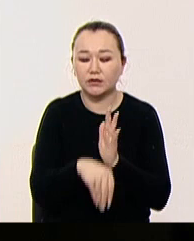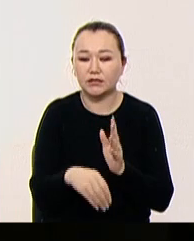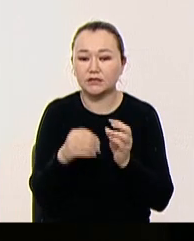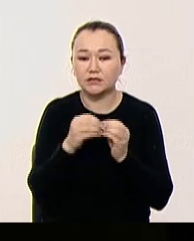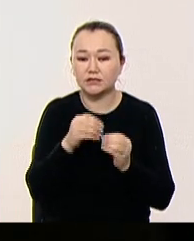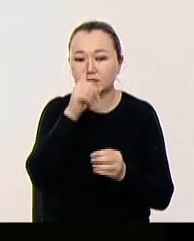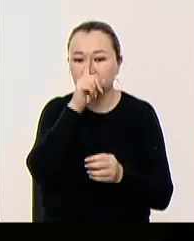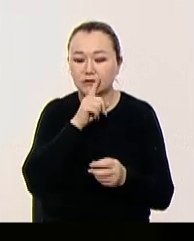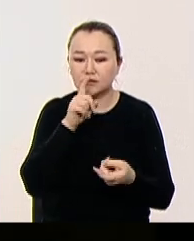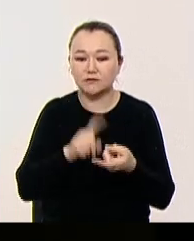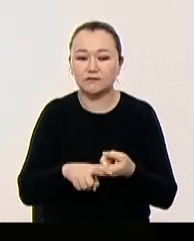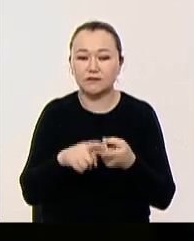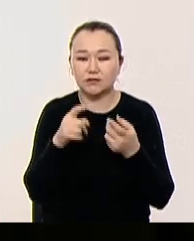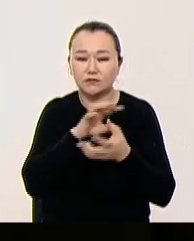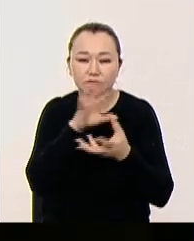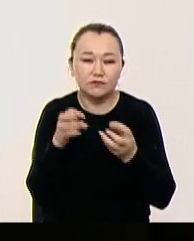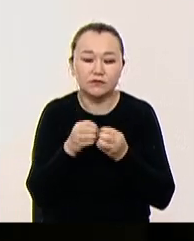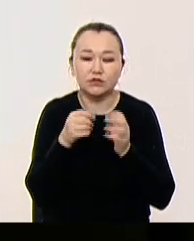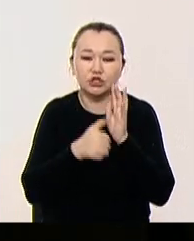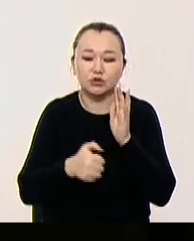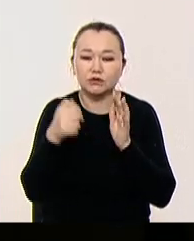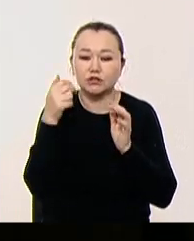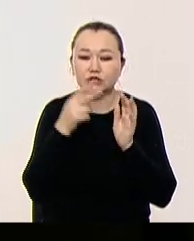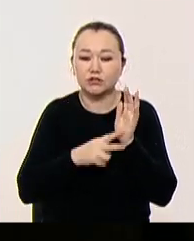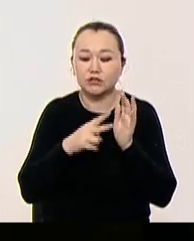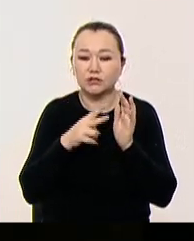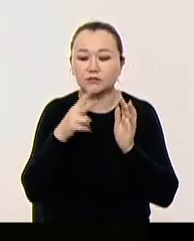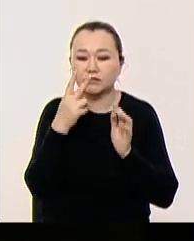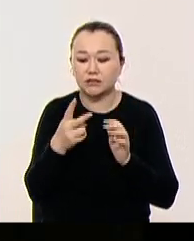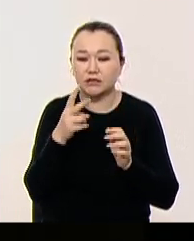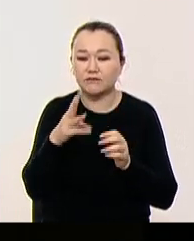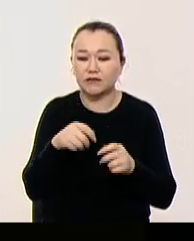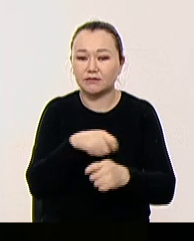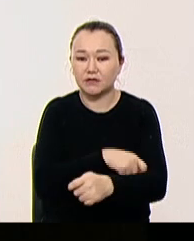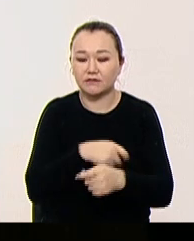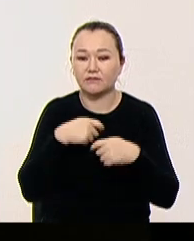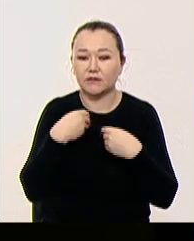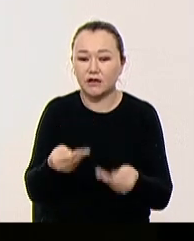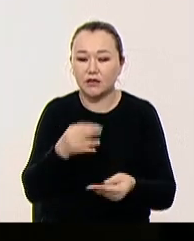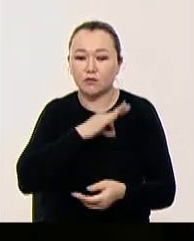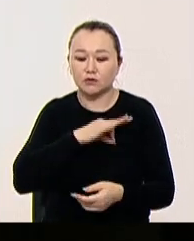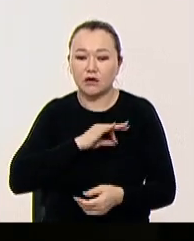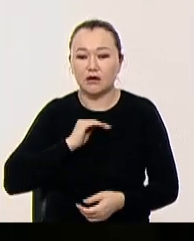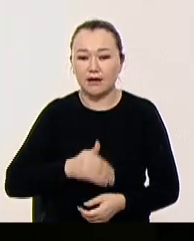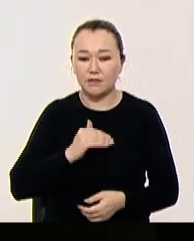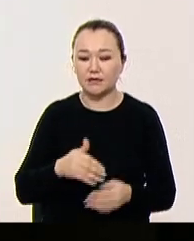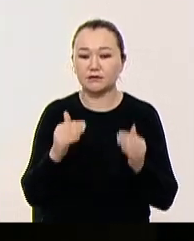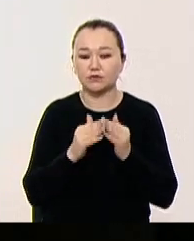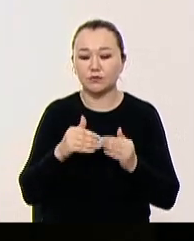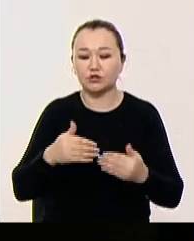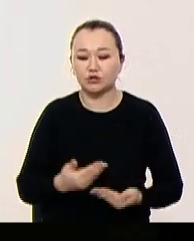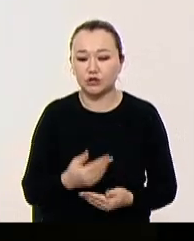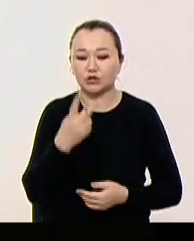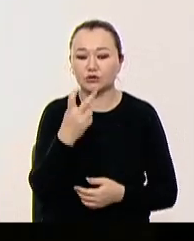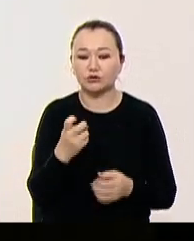бойынша 672 мың шаршы метр тұрғын үй пайдалануға берілді. Оның ішінде коммерциялық тұрғын үй 211